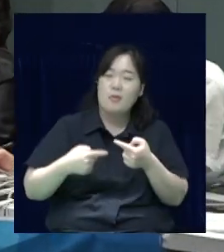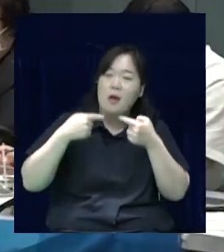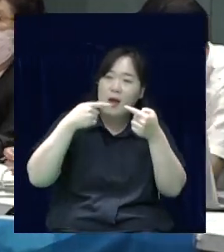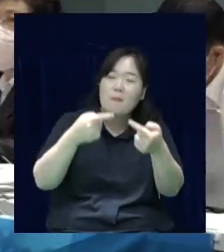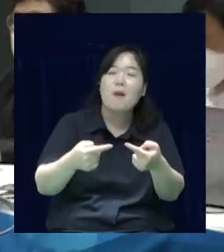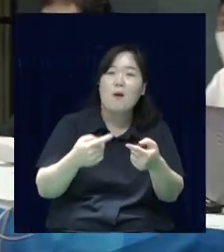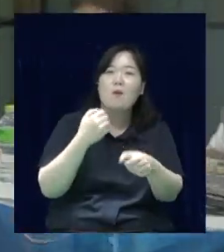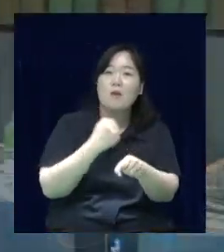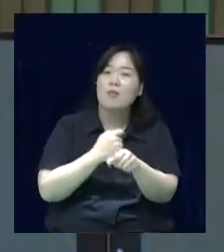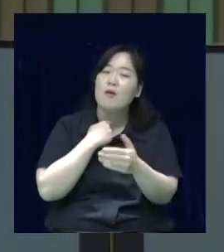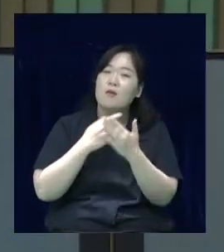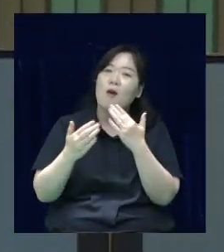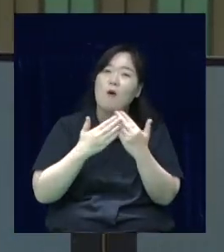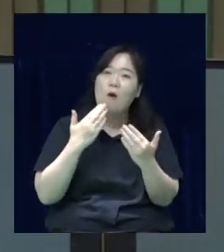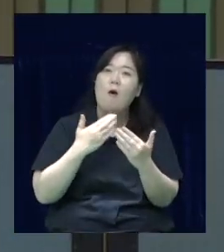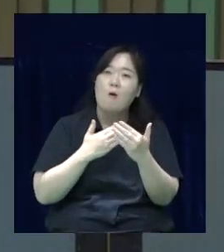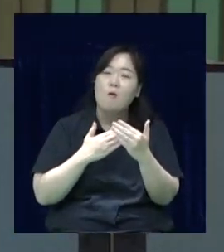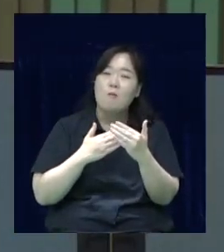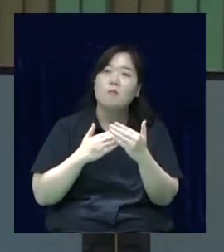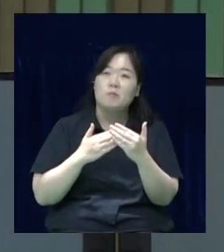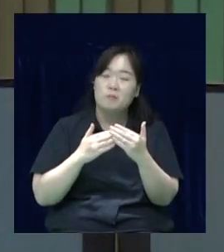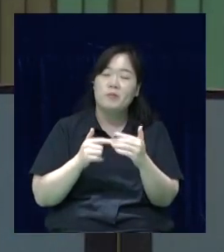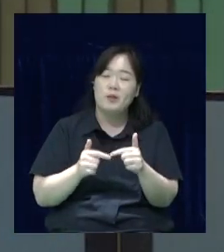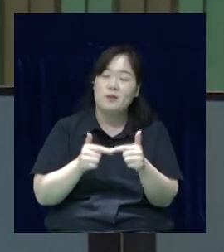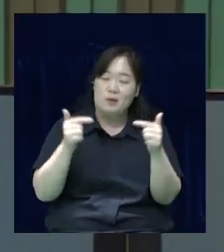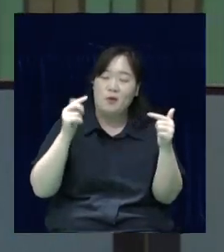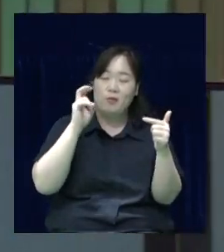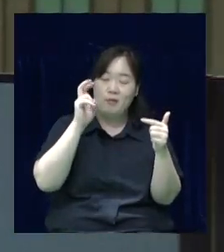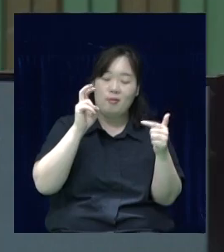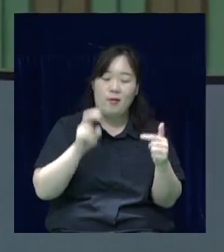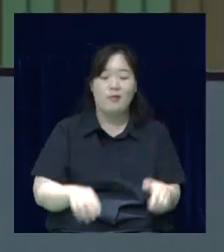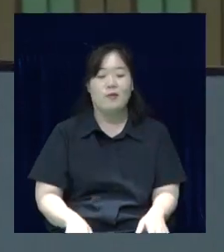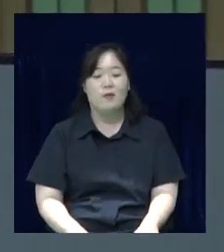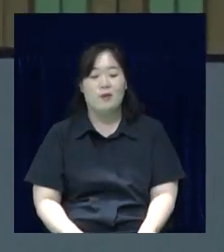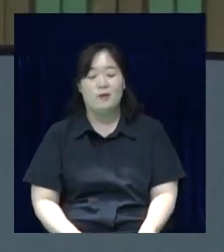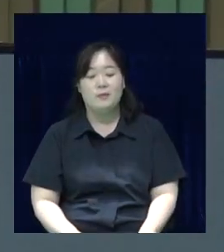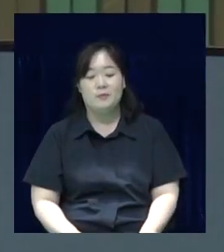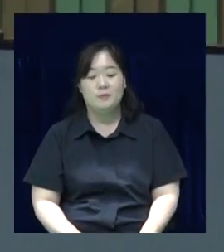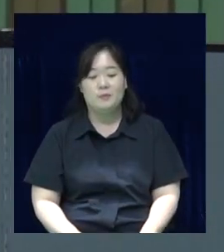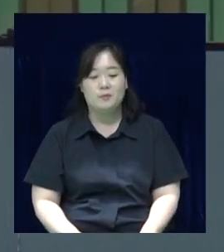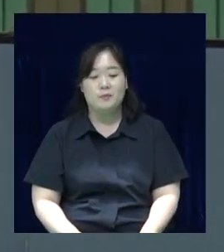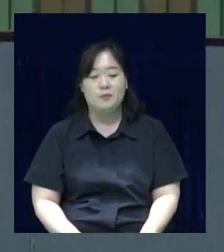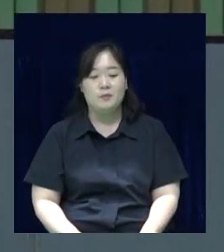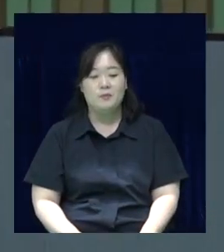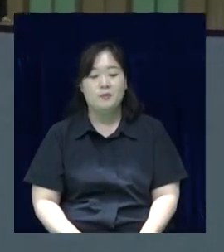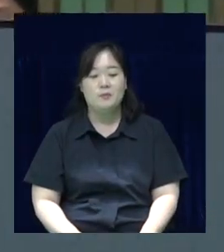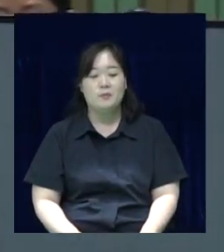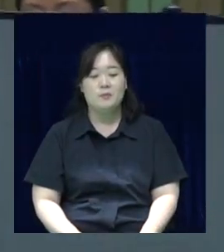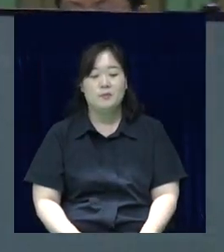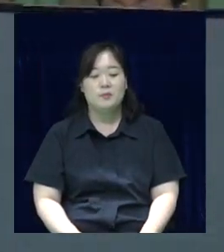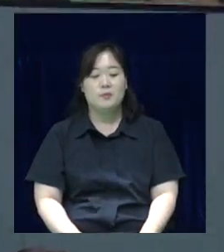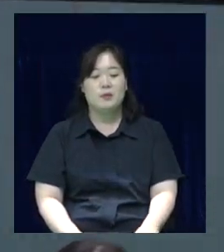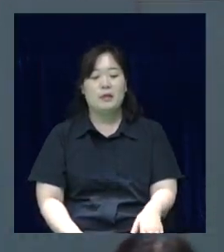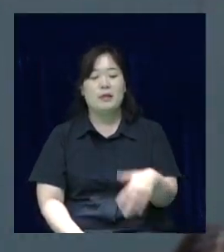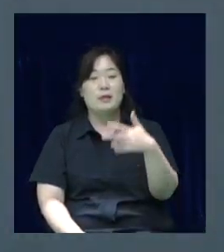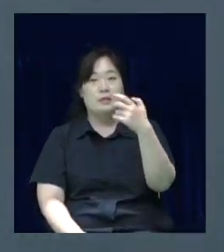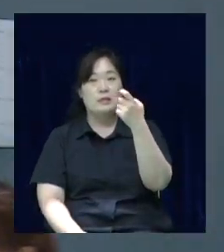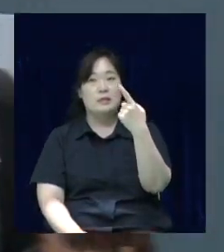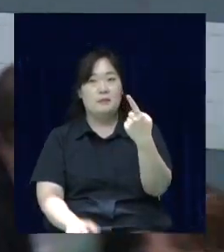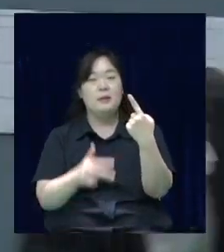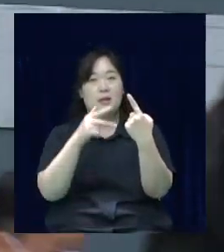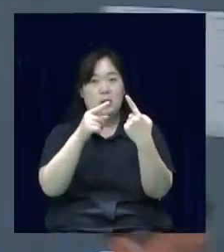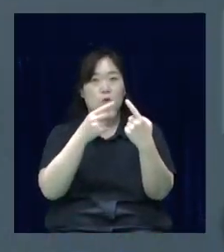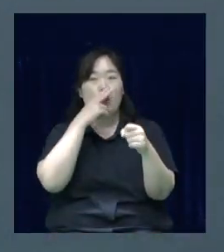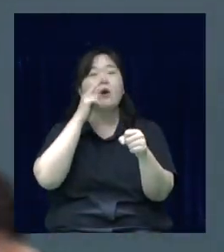것 같습니다. 네. 자, 이제 또 앞서서도 뭐 좀 많이 포커스를 해드렸었는데 정금산 선수가 다시 2차